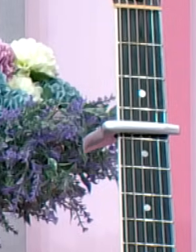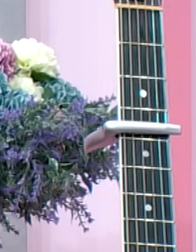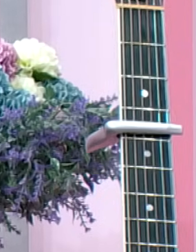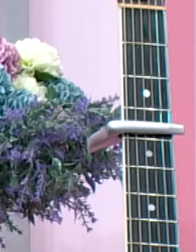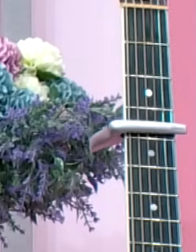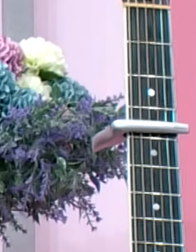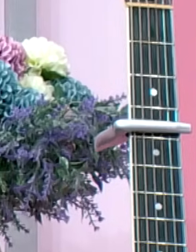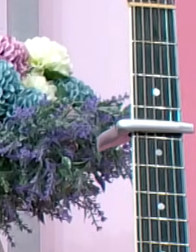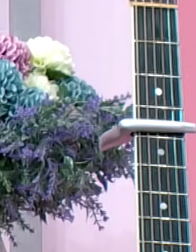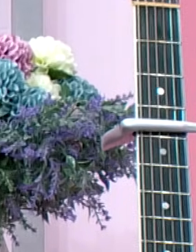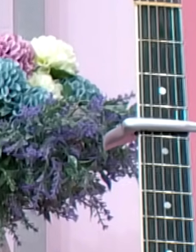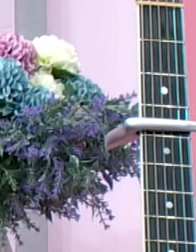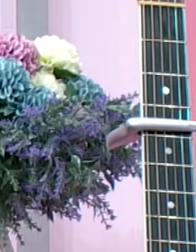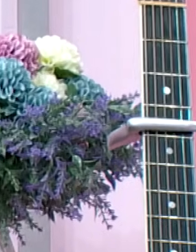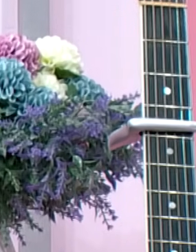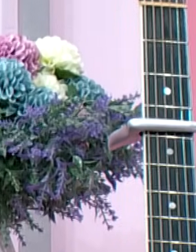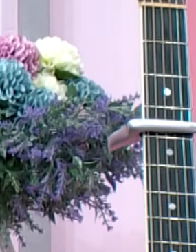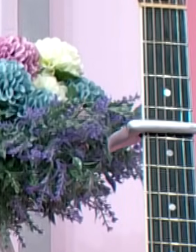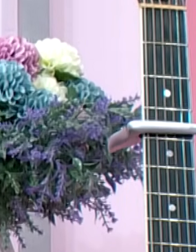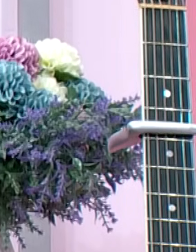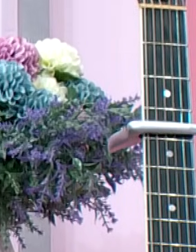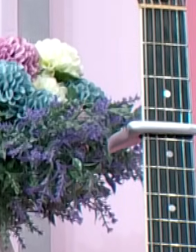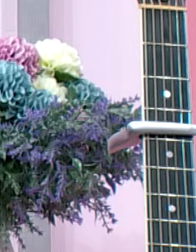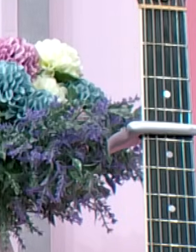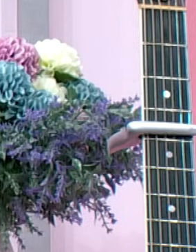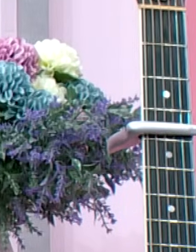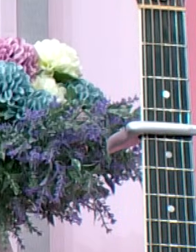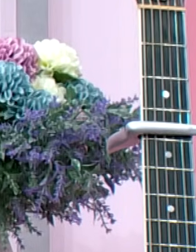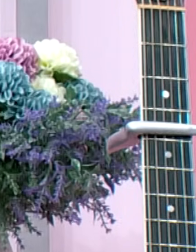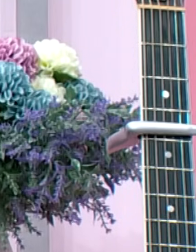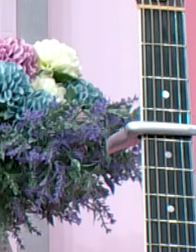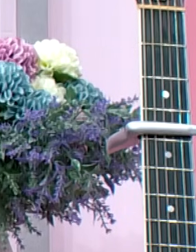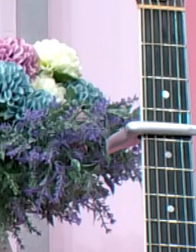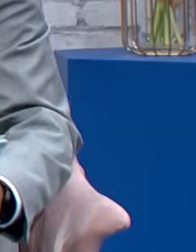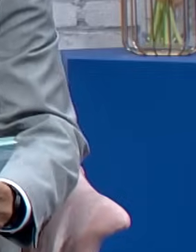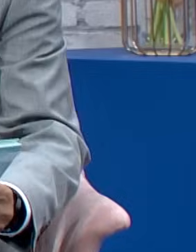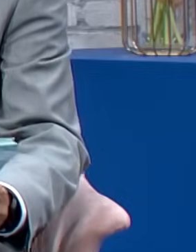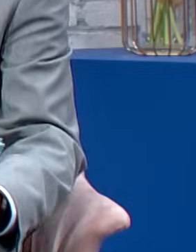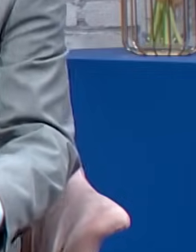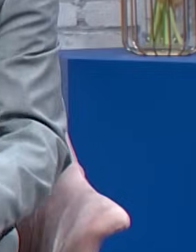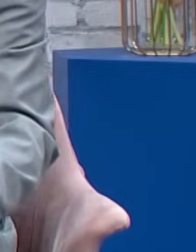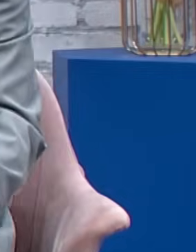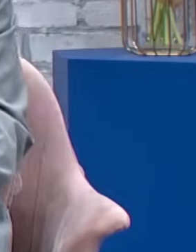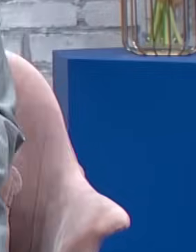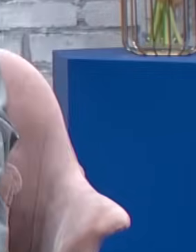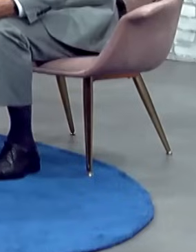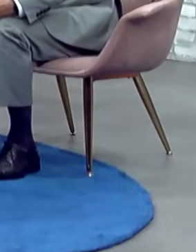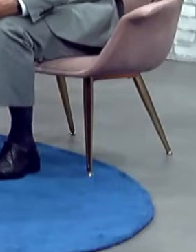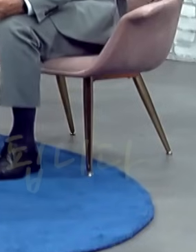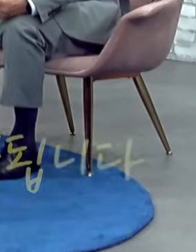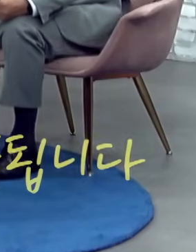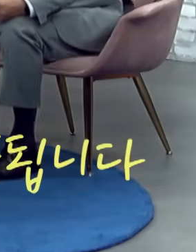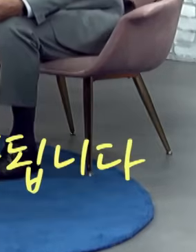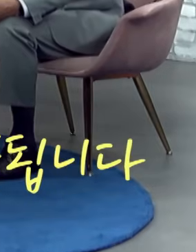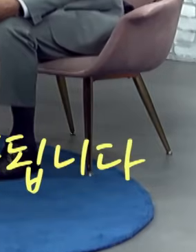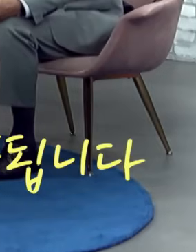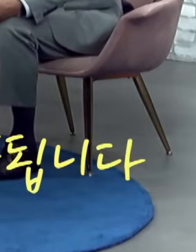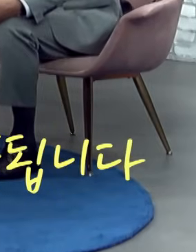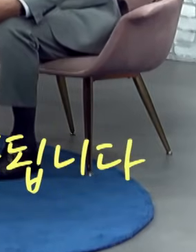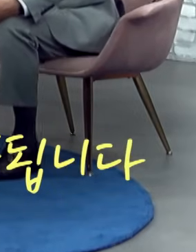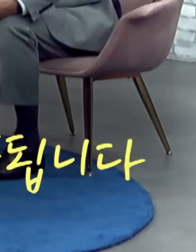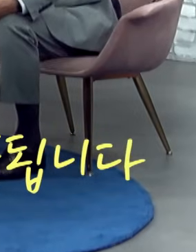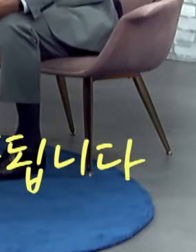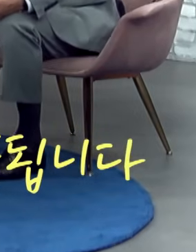아이들도 예수 믿고 저희도 예수 믿고 우리 장인어른 가정 예수 믿고 4대가 예수 믿는